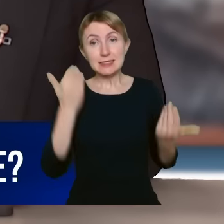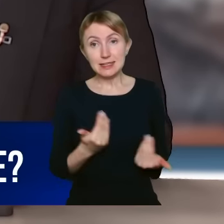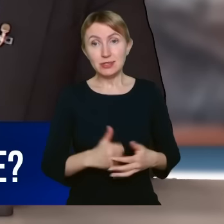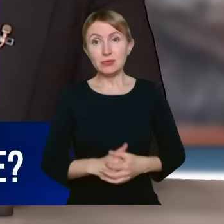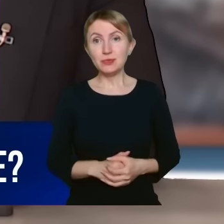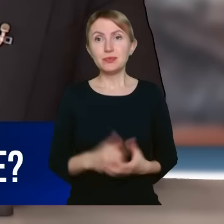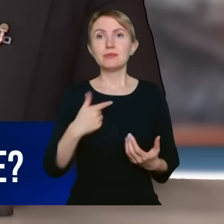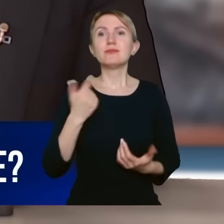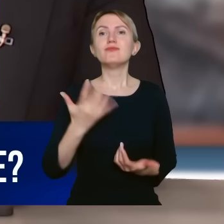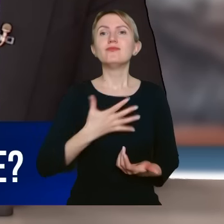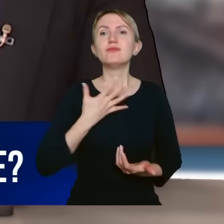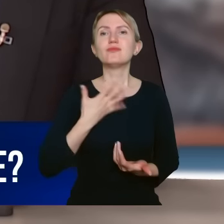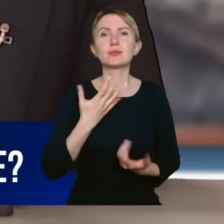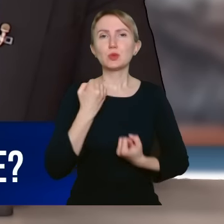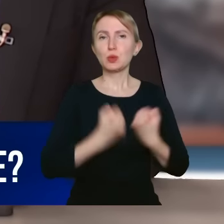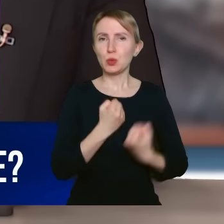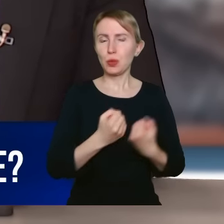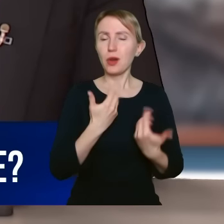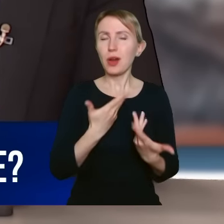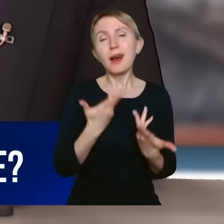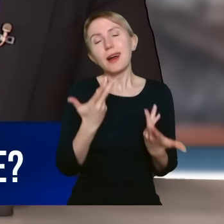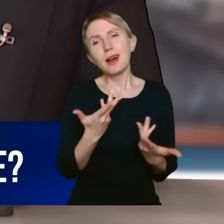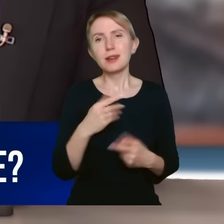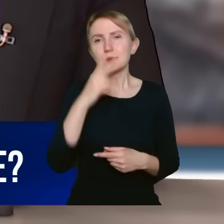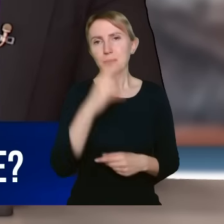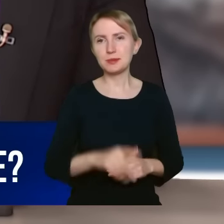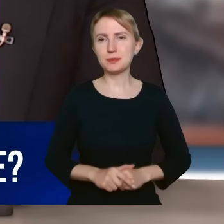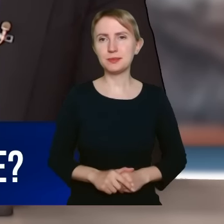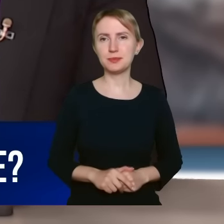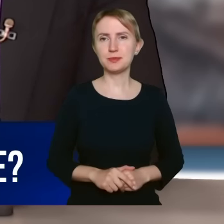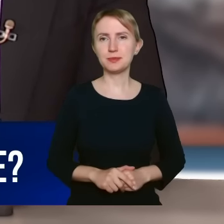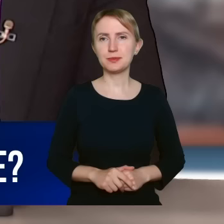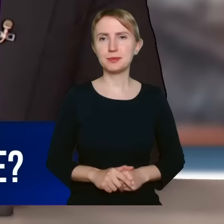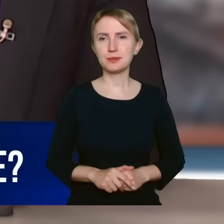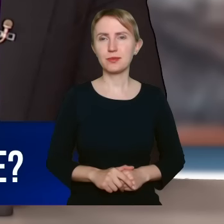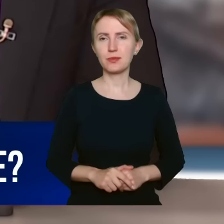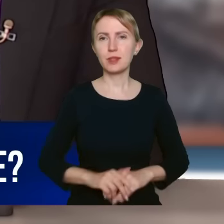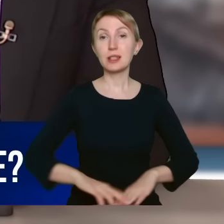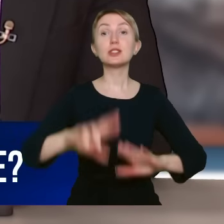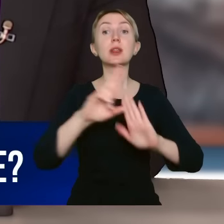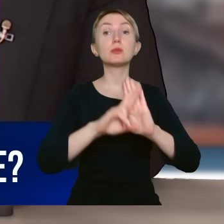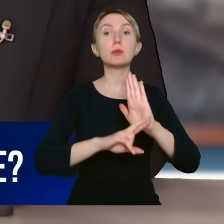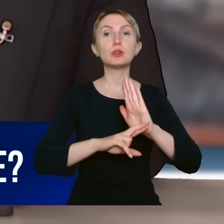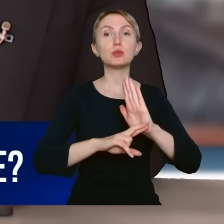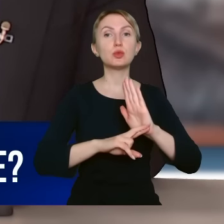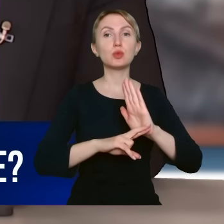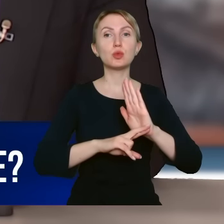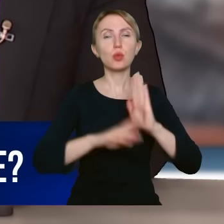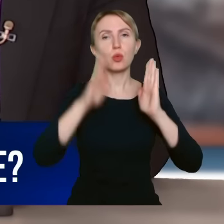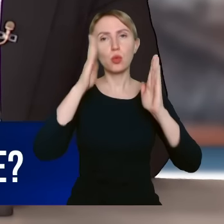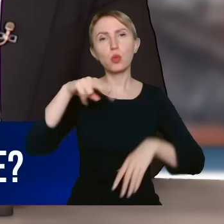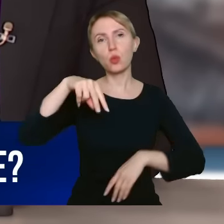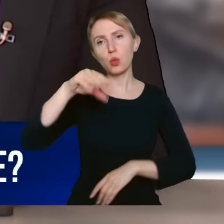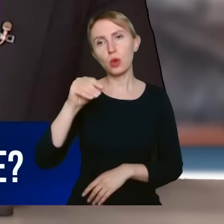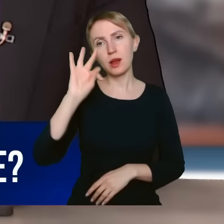wydaje się to karkołomne, no ale tak, zacząłem właśnie mówić, jak się brnie w regulacje, w taki regulacjonizm jak Unia Europejska